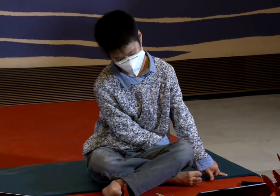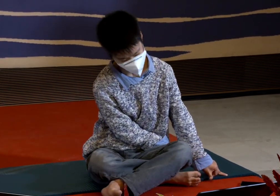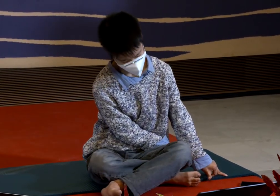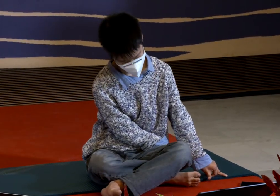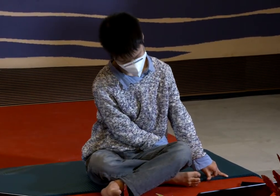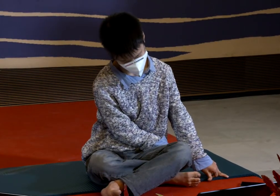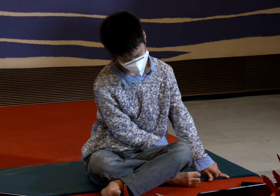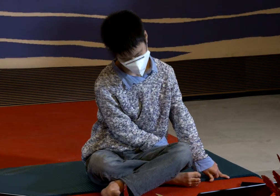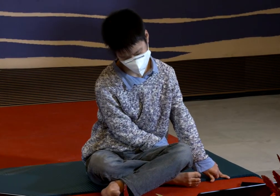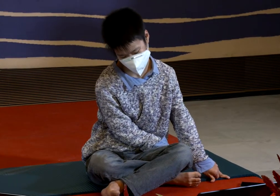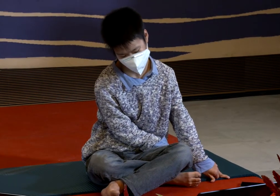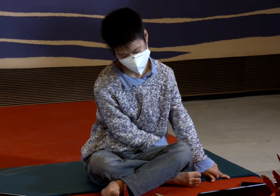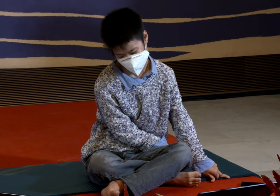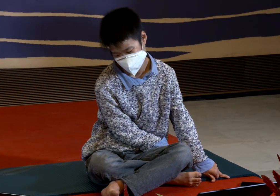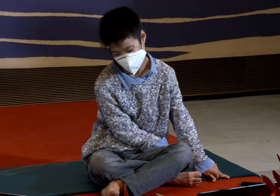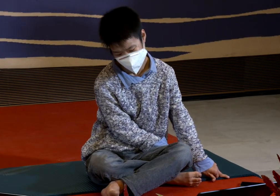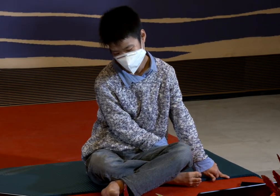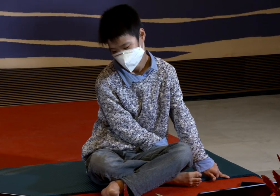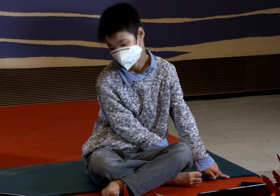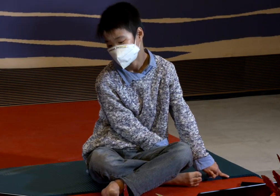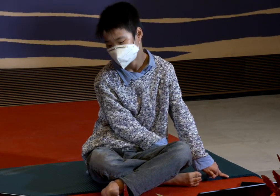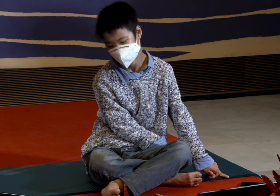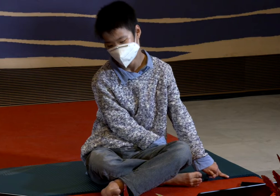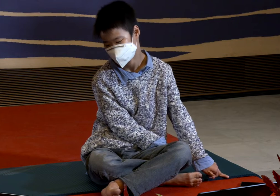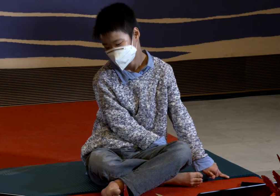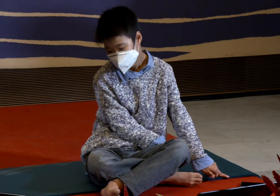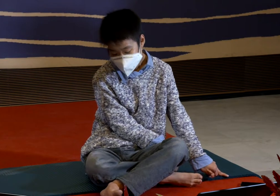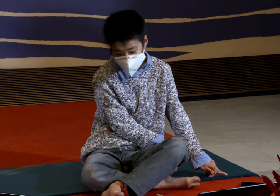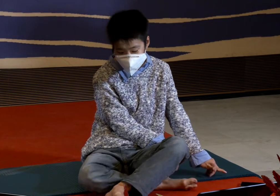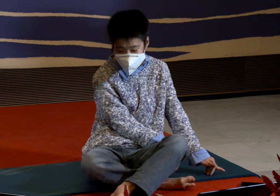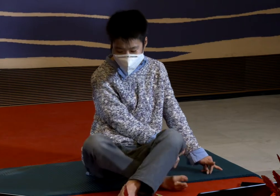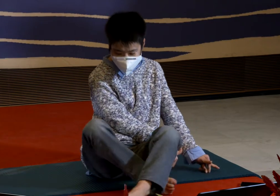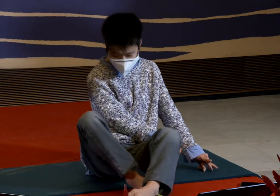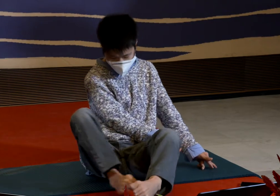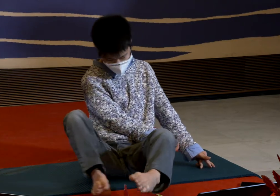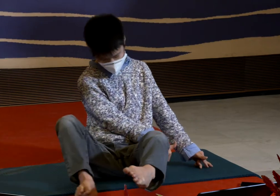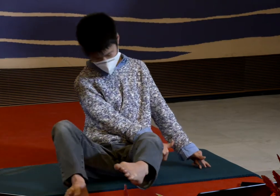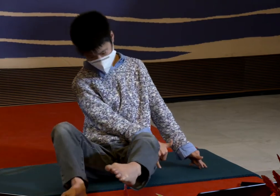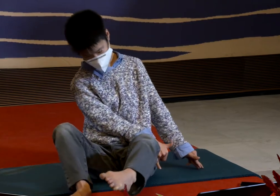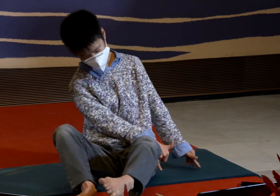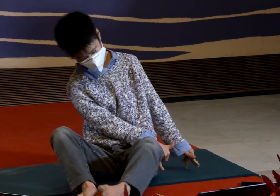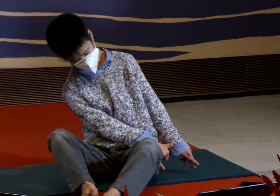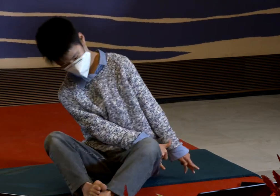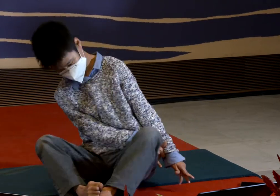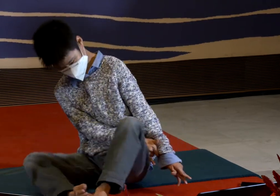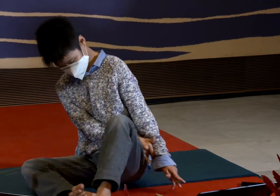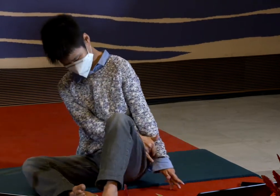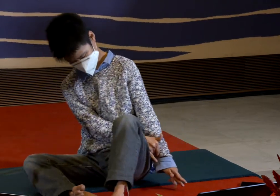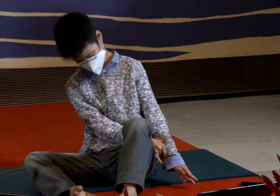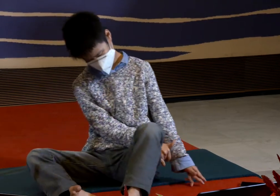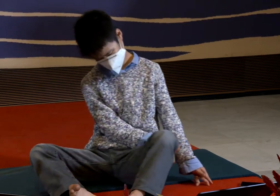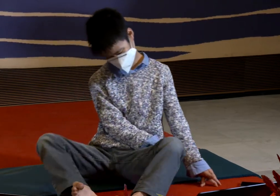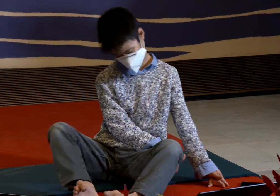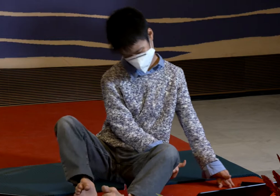tout en haut d'un escalier, ni en bas de quelques marches. Encore faut-il pouvoir y accéder. Ou même,